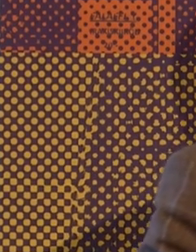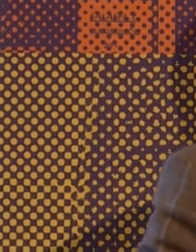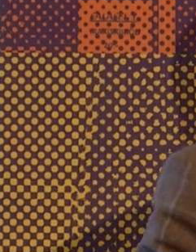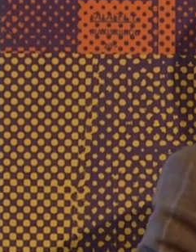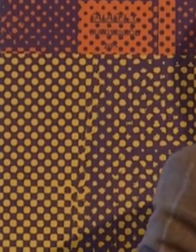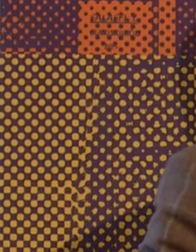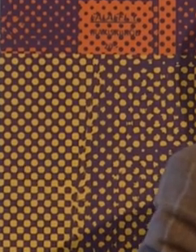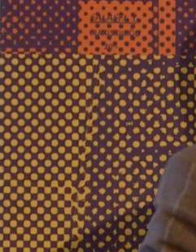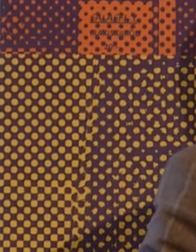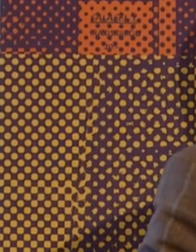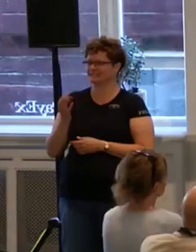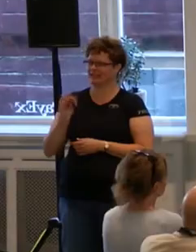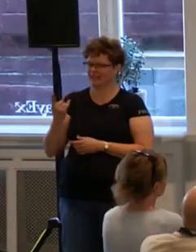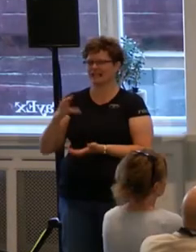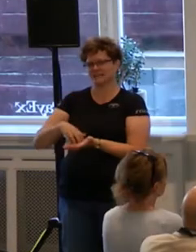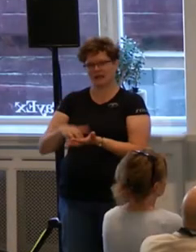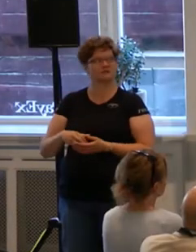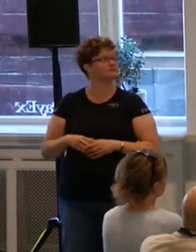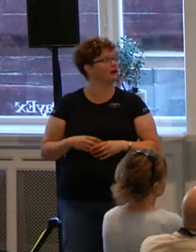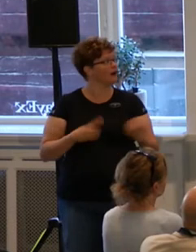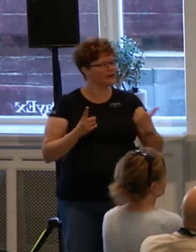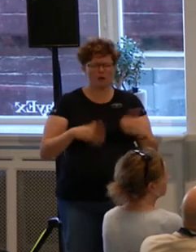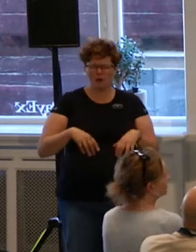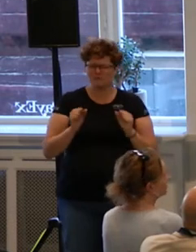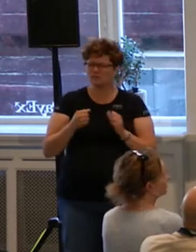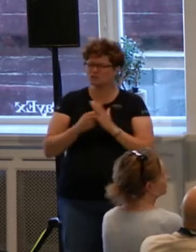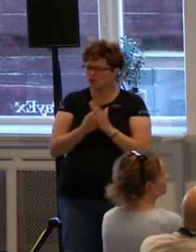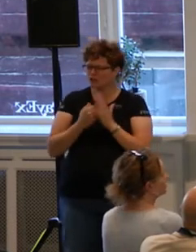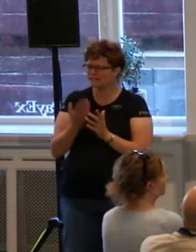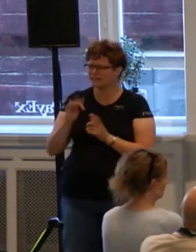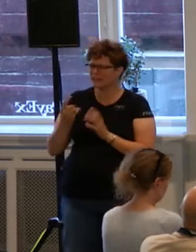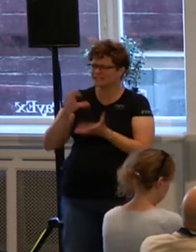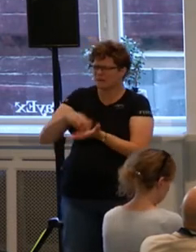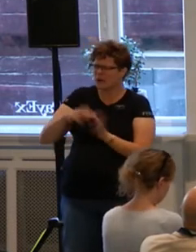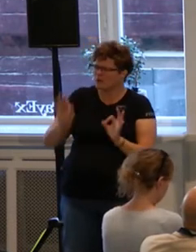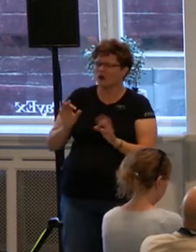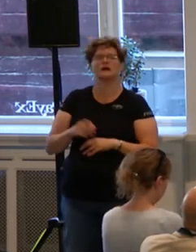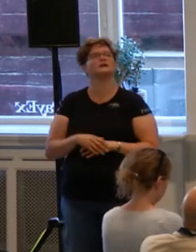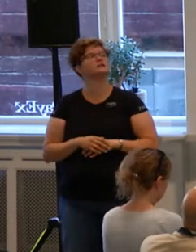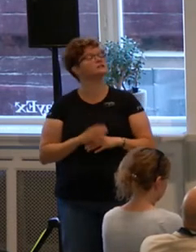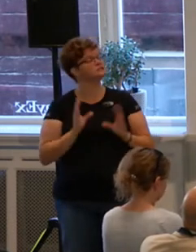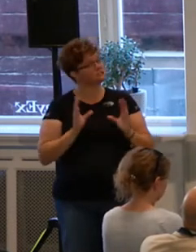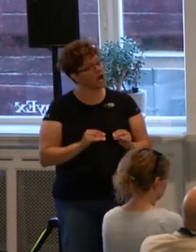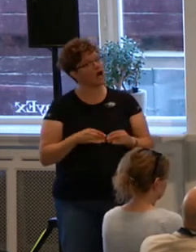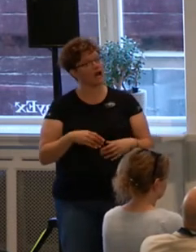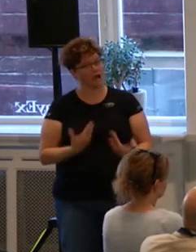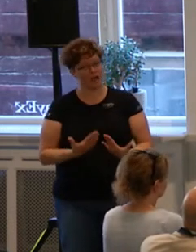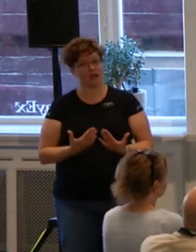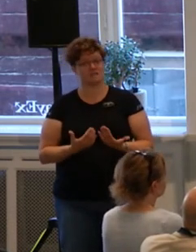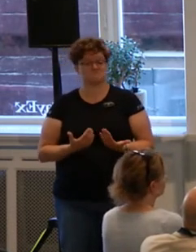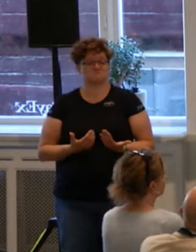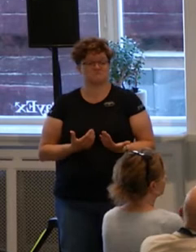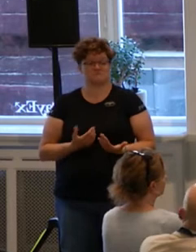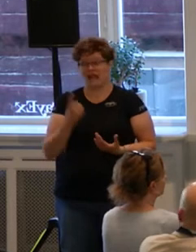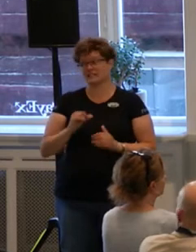på civilsamhället. Då. Och ett av uppdragen var också att stödja det civila samhället. Hur då? Det är ju kanske en av